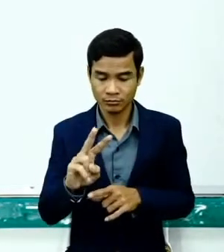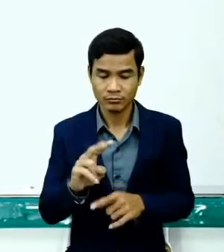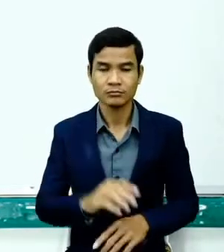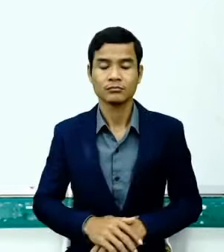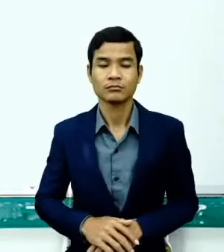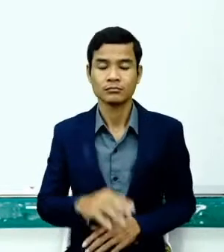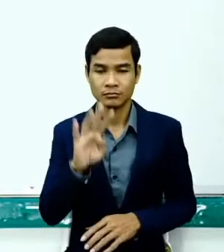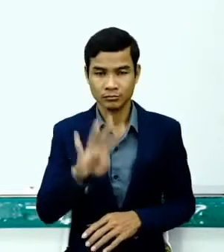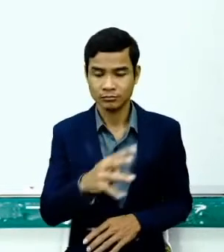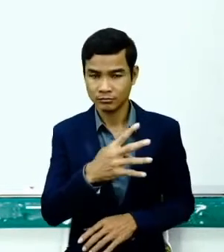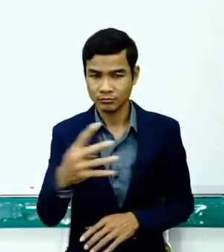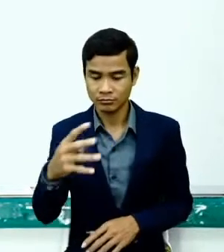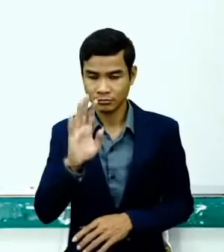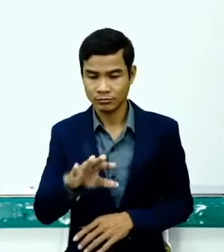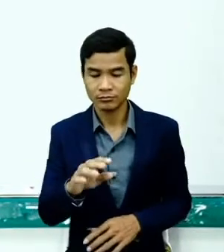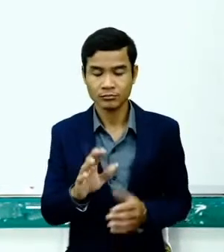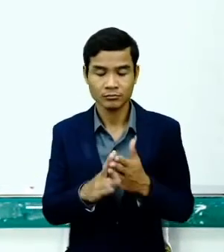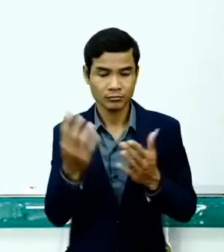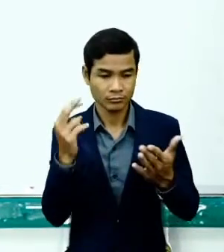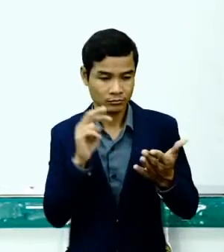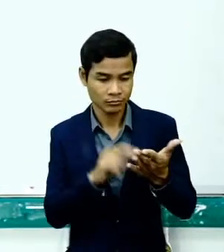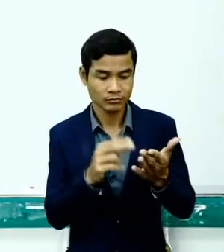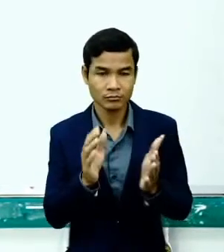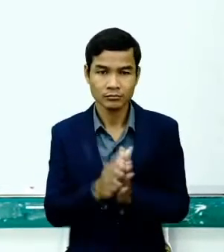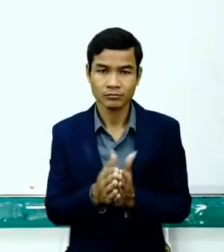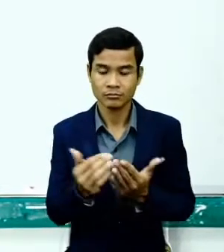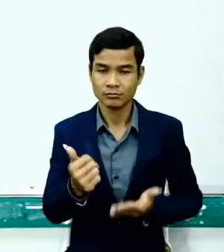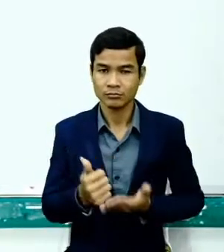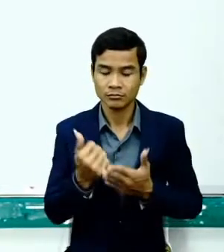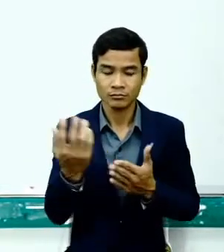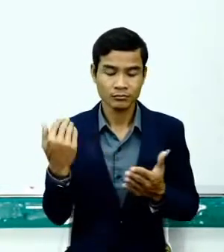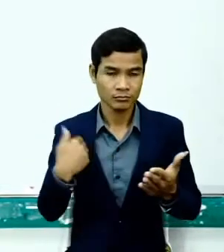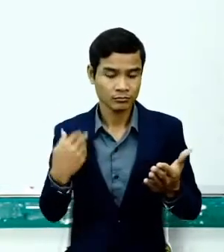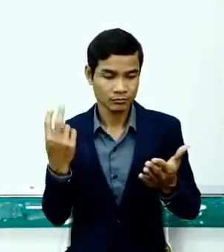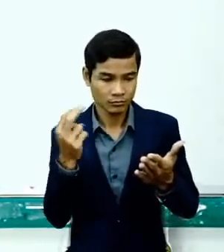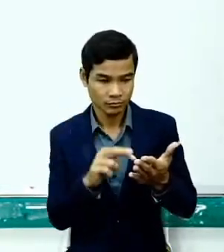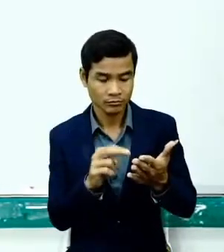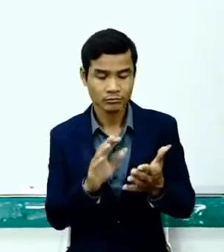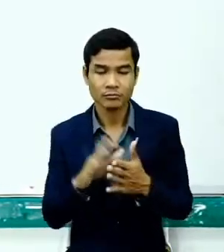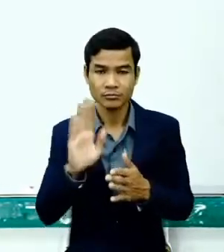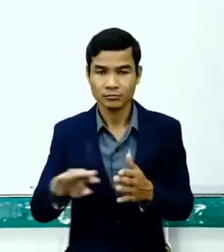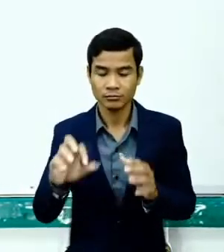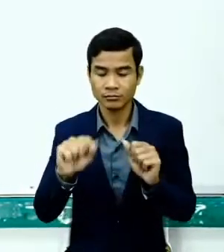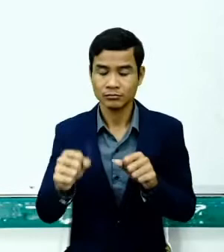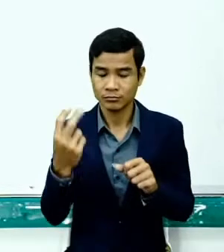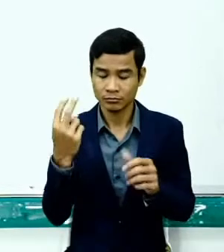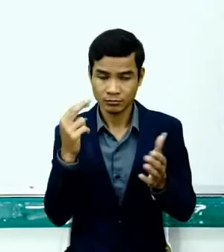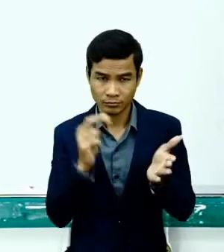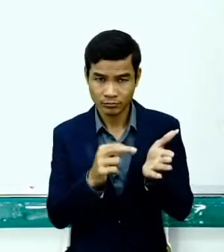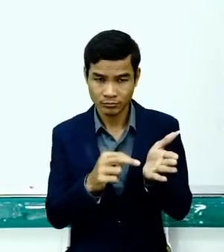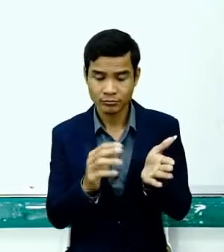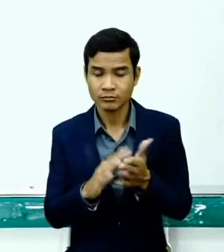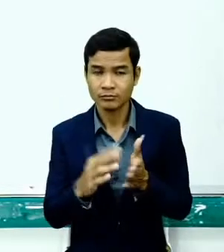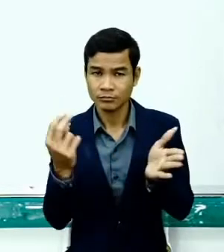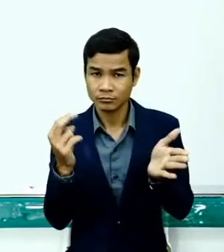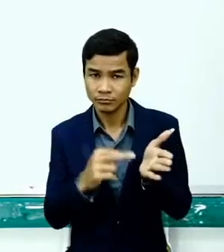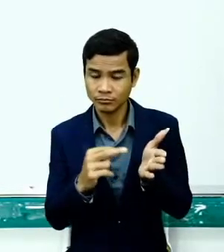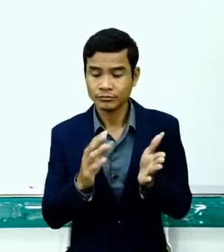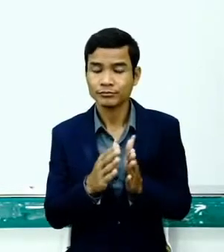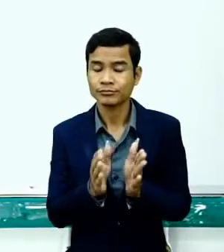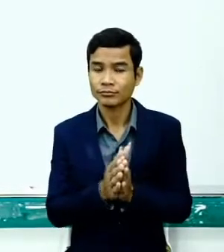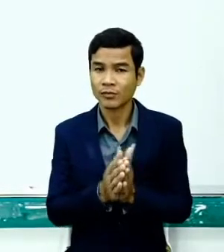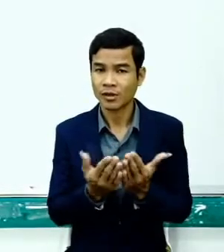ទី2កូនកូនមើលនៅក្នុងសិភៅរបស់កូនដែលកូនអានអំបញ្ញមិញនេះអញ្ចឹងកូននឹងឃើញចាគឺឃើញតារាង